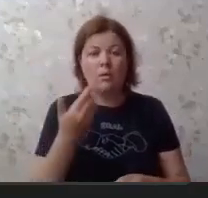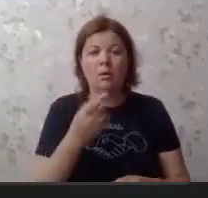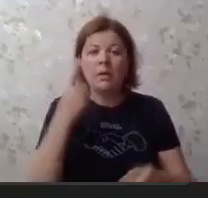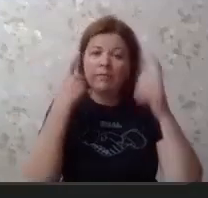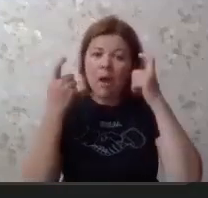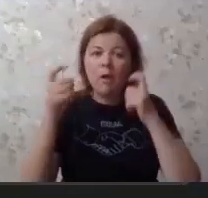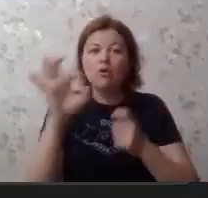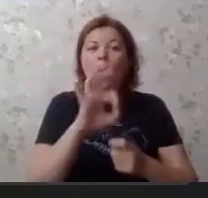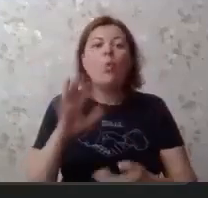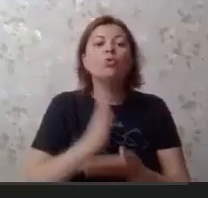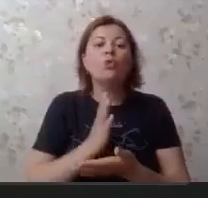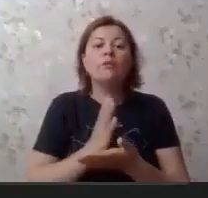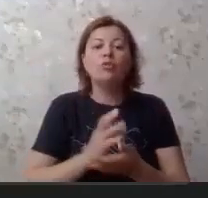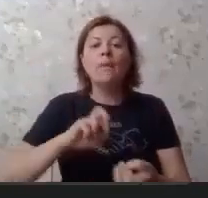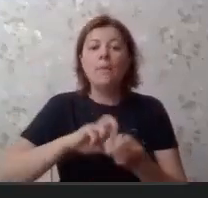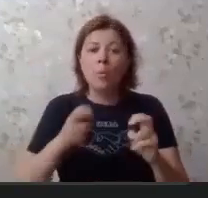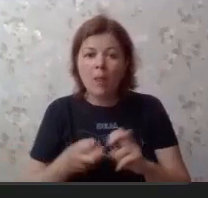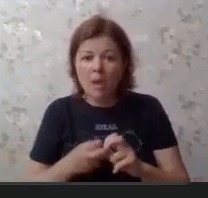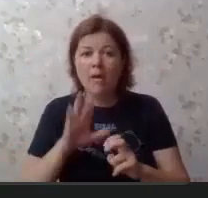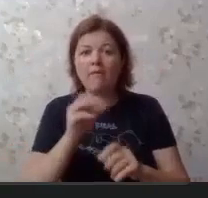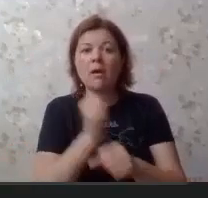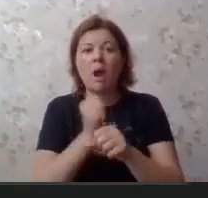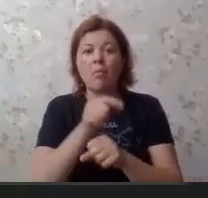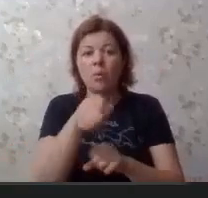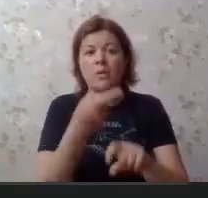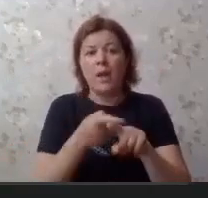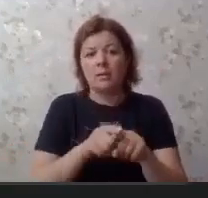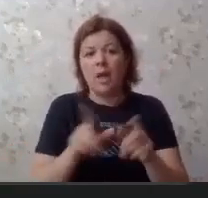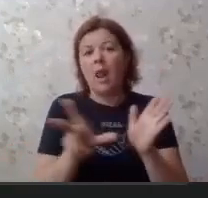информацию о существующих проблемах в работе системы.